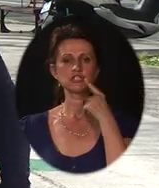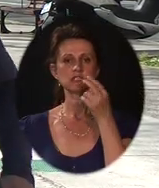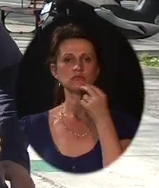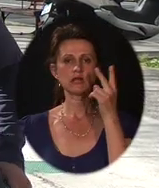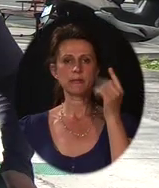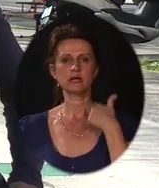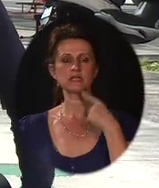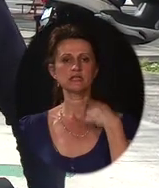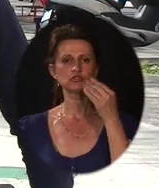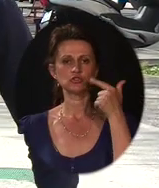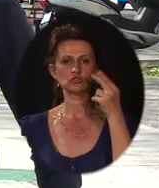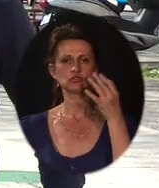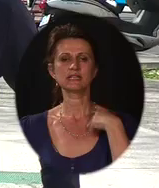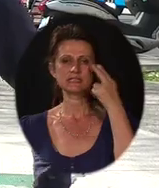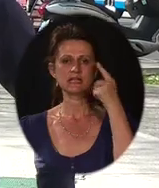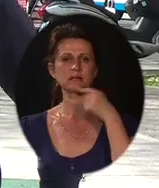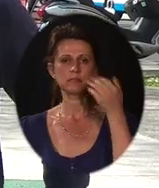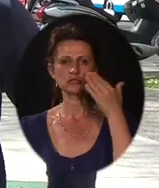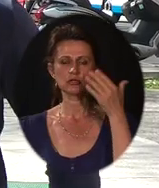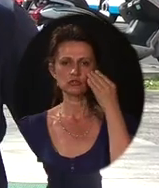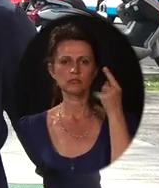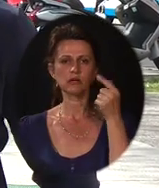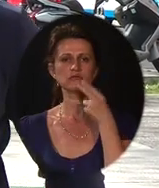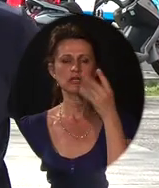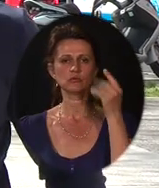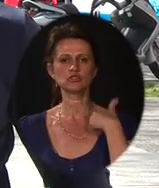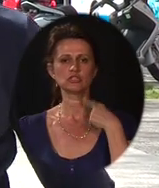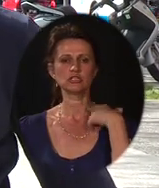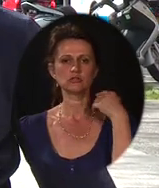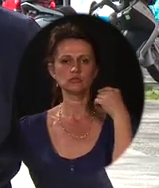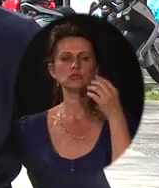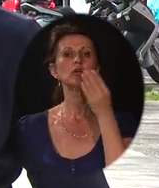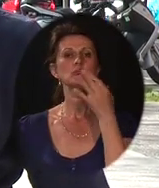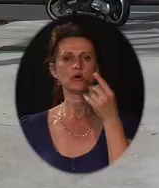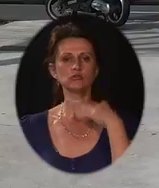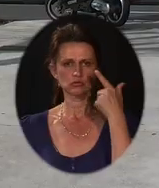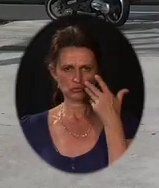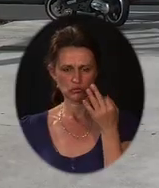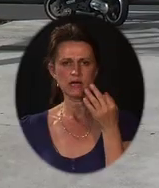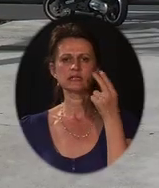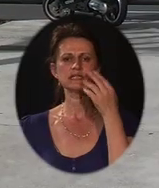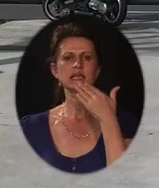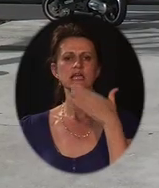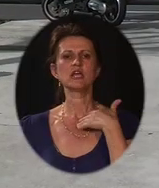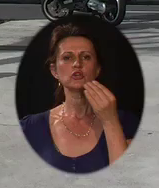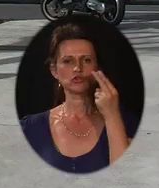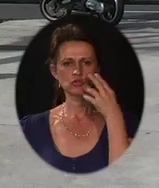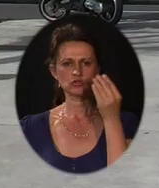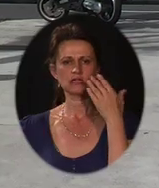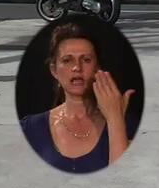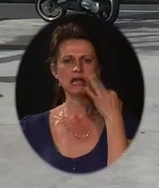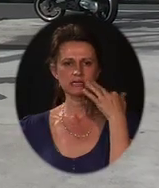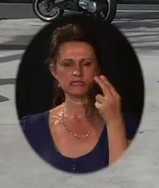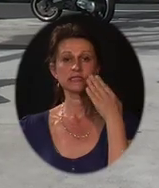Aladji vous a parlé d'une chose très importante. Ne pas vous approcher du bord du trottoir, qui est une zone à risque. Il a raison et c'est très